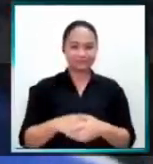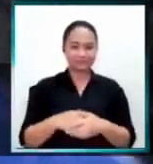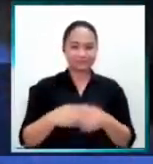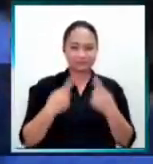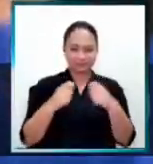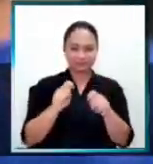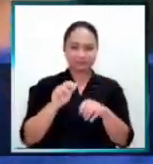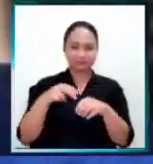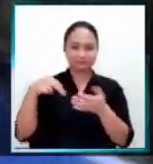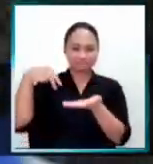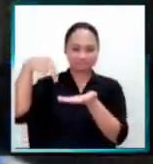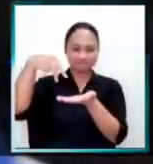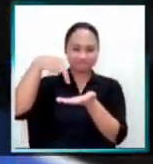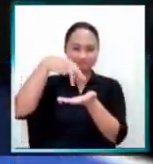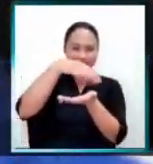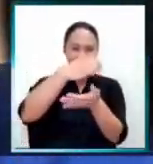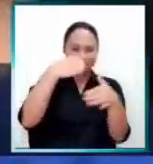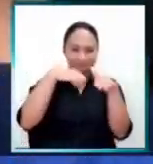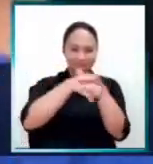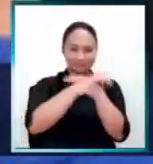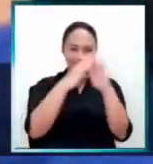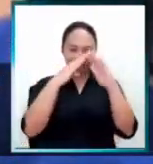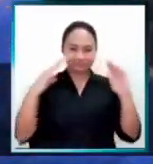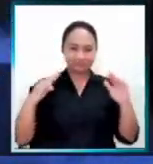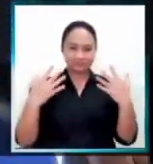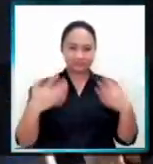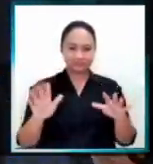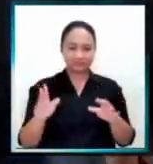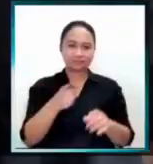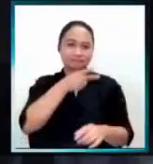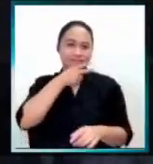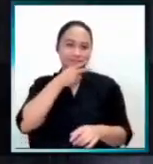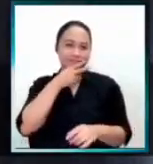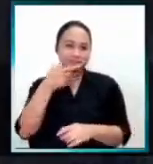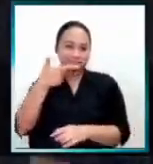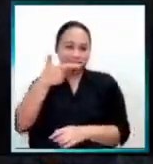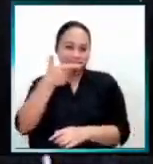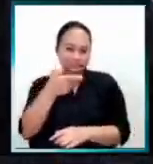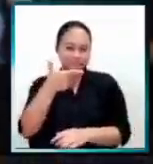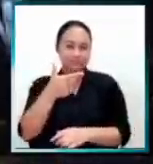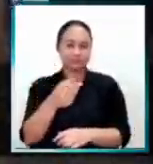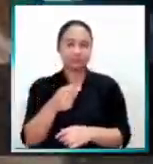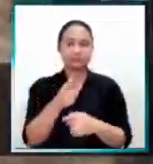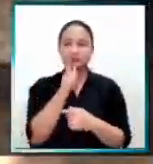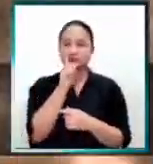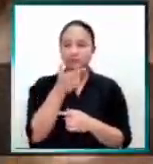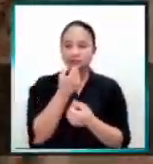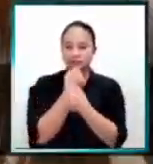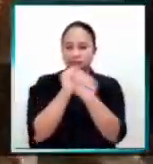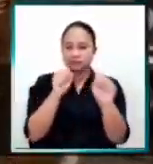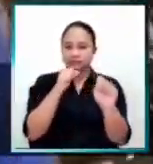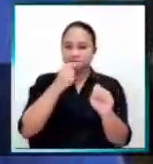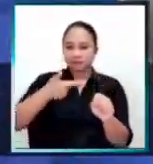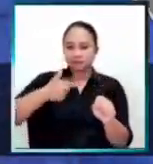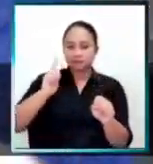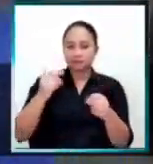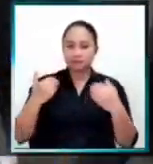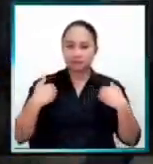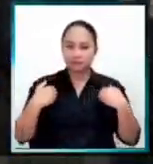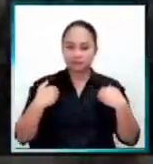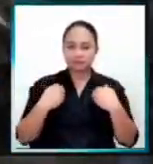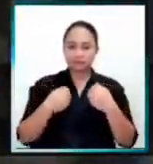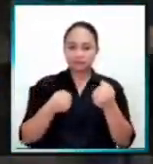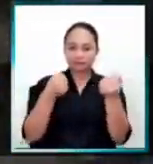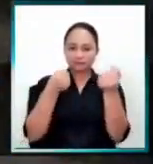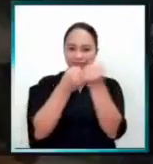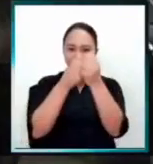kanyang bahay. Kinalabit ng sospek ang gatilyo pero hindi pumutok ang baril. Kinuyog ng kanyang mga taga-suporta ang sospek na agad